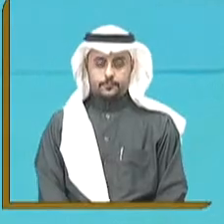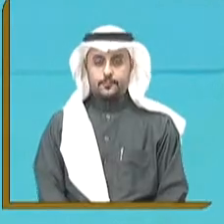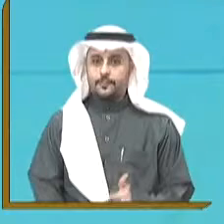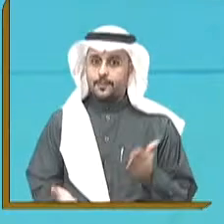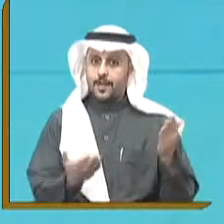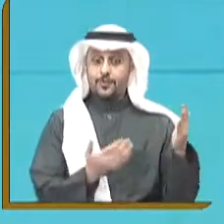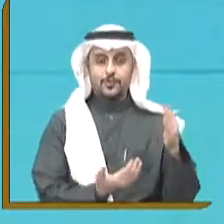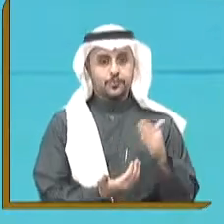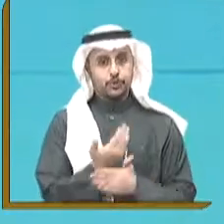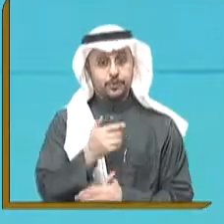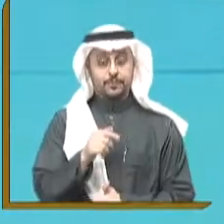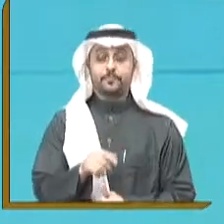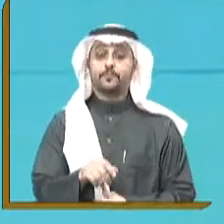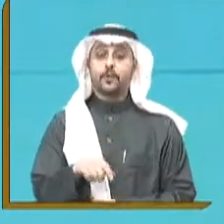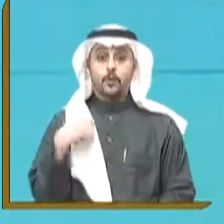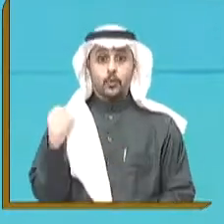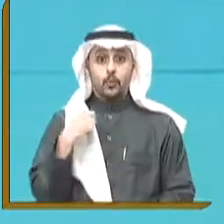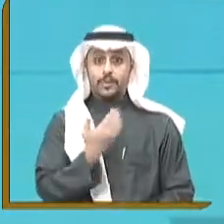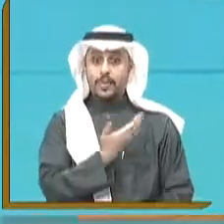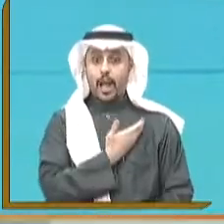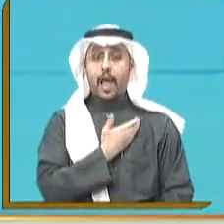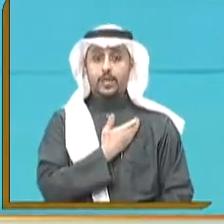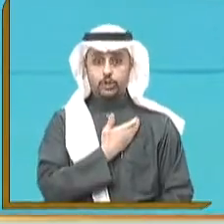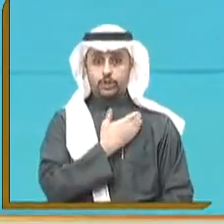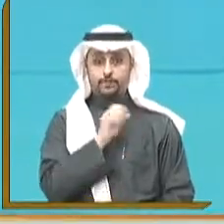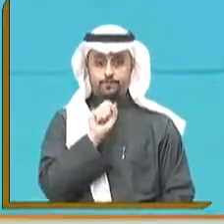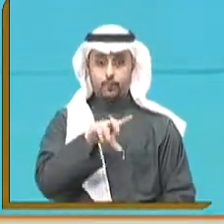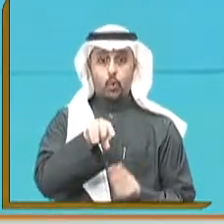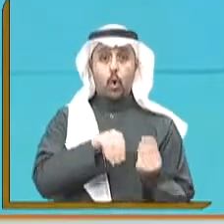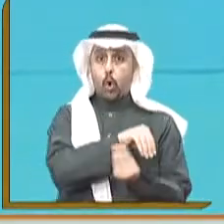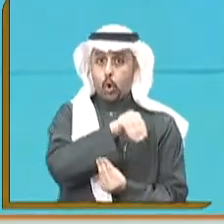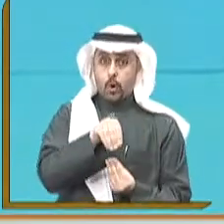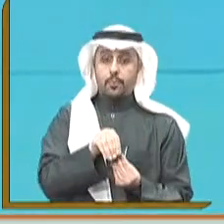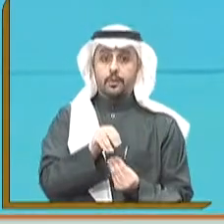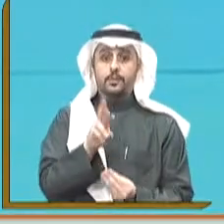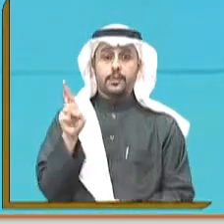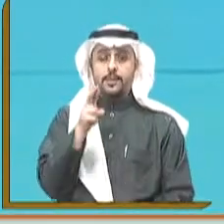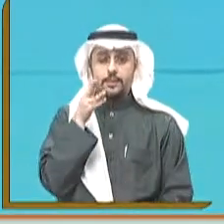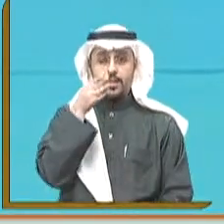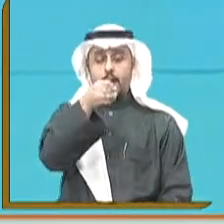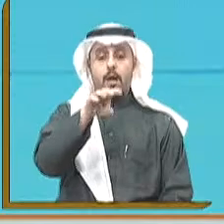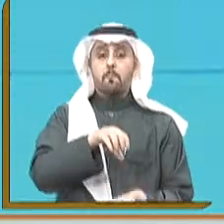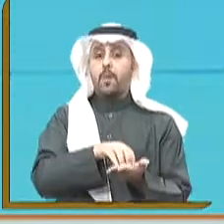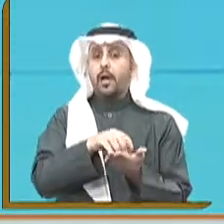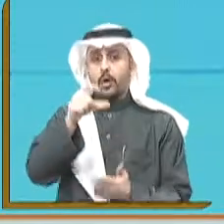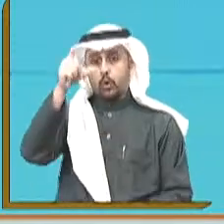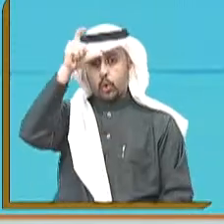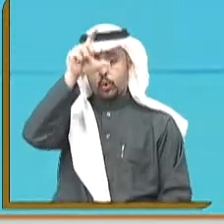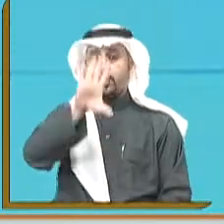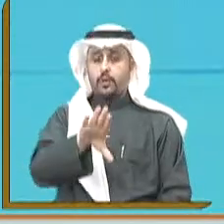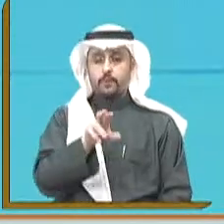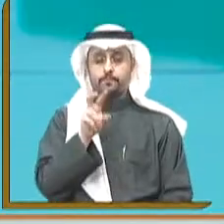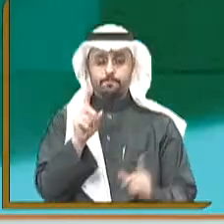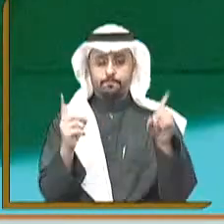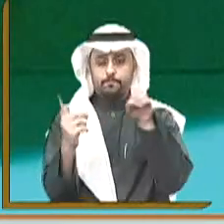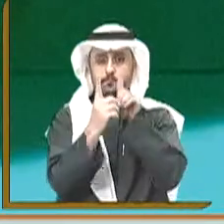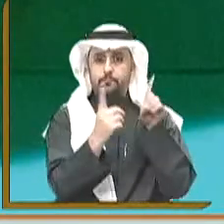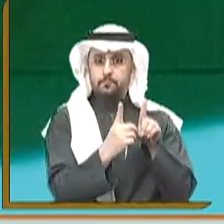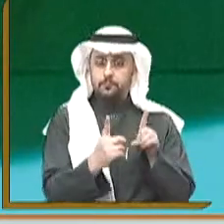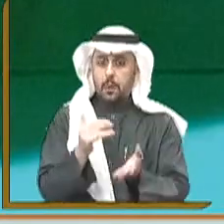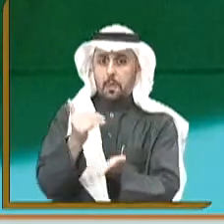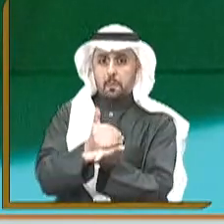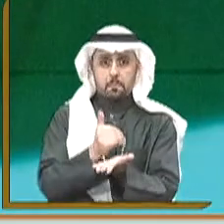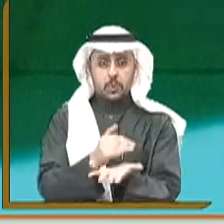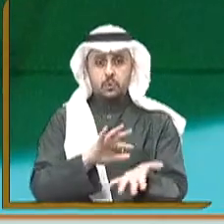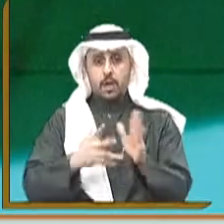أهلا بكم من جديد. قام وزير الحج والعمرة الدكتور توفيق الربيعة بزيارة إلى الجمهورية التركية، التقى خلالها عددا من المسؤولين